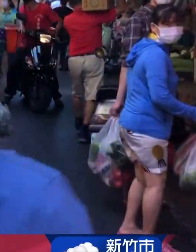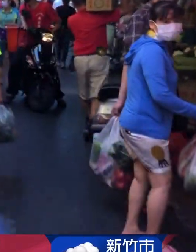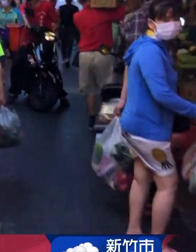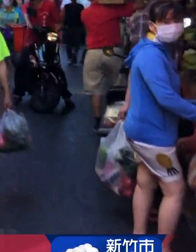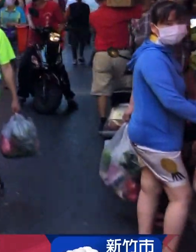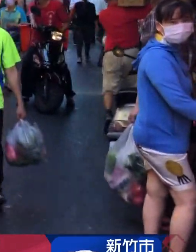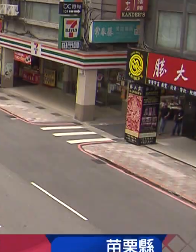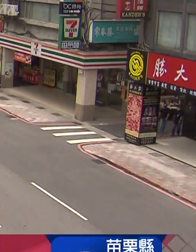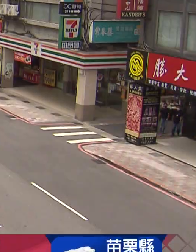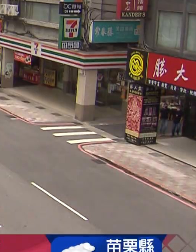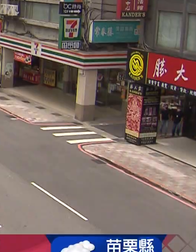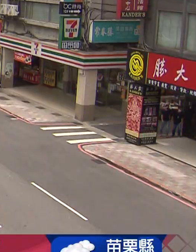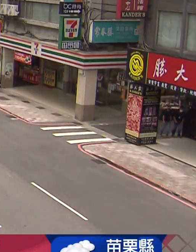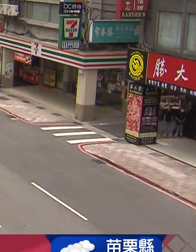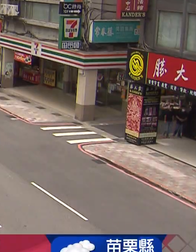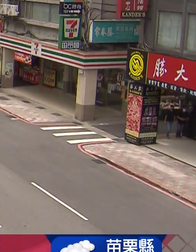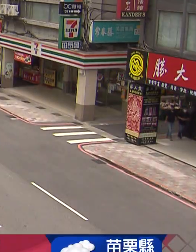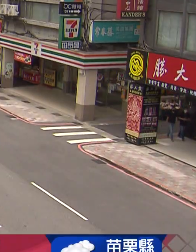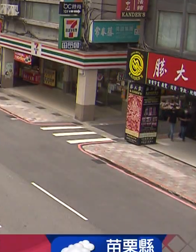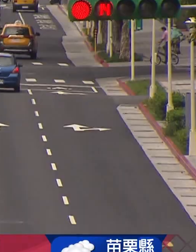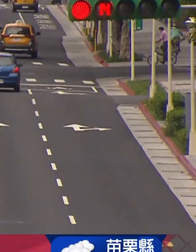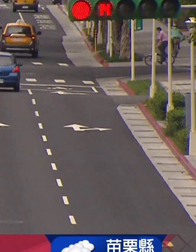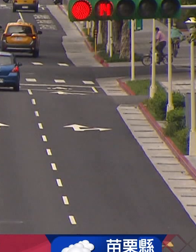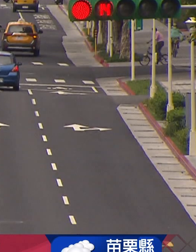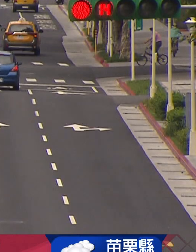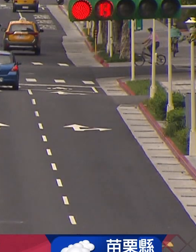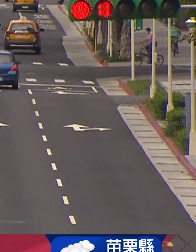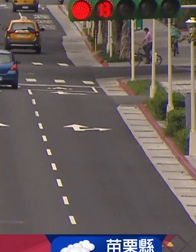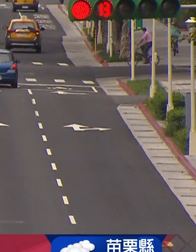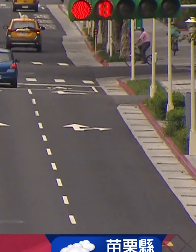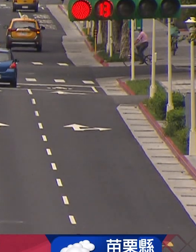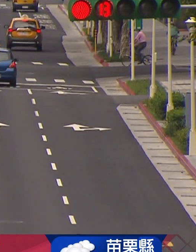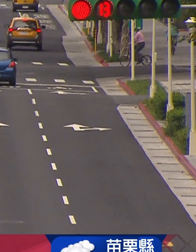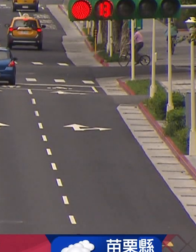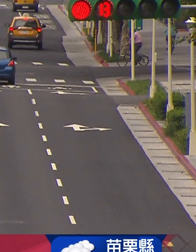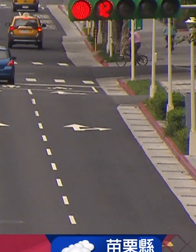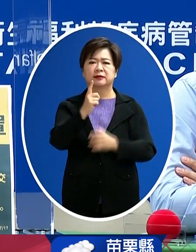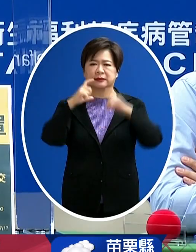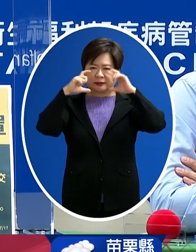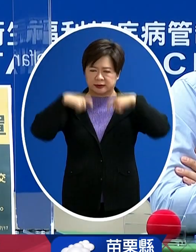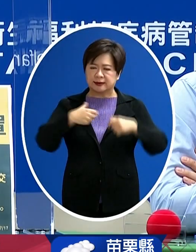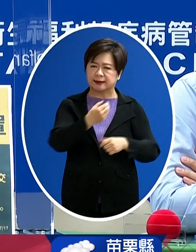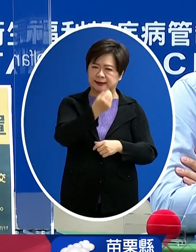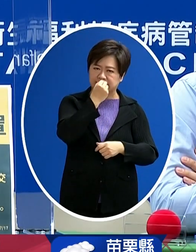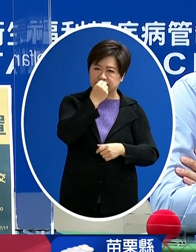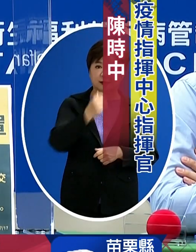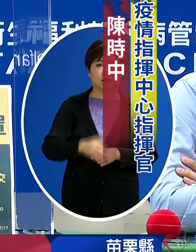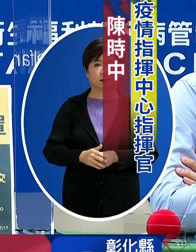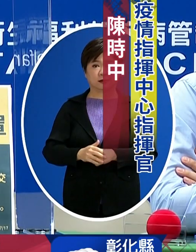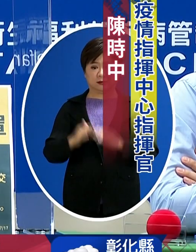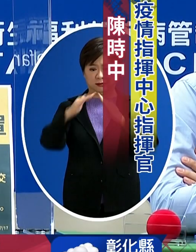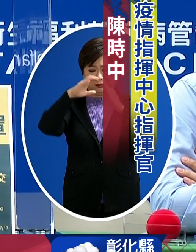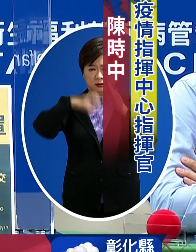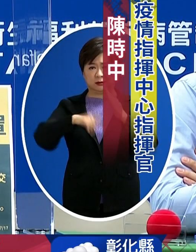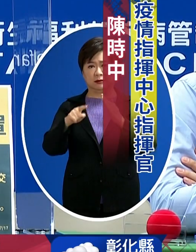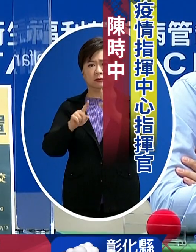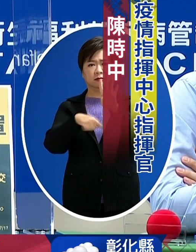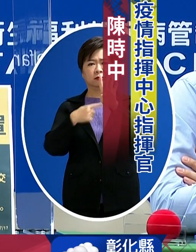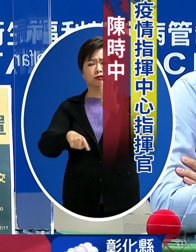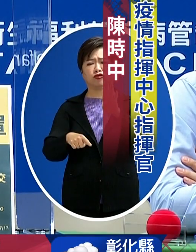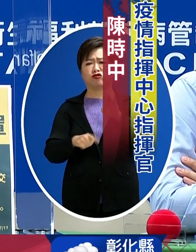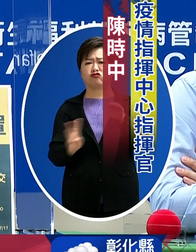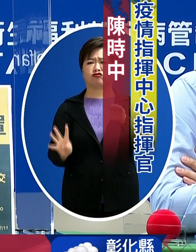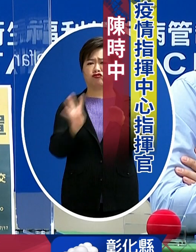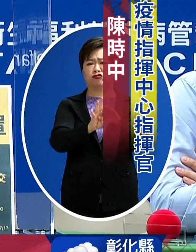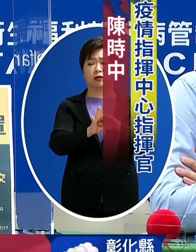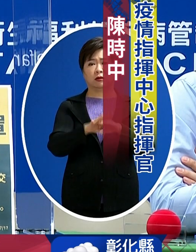户外工作民众还有同住家人在开车出游时的口罩限制。 四个人都是同住的家人，那平常